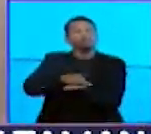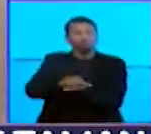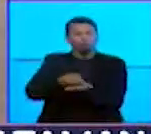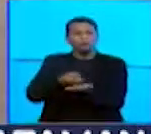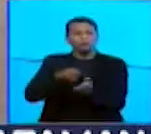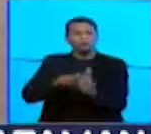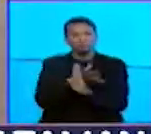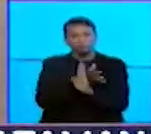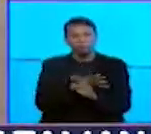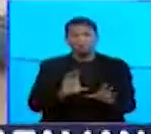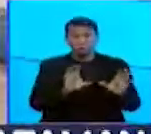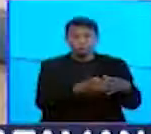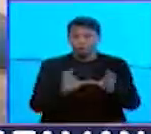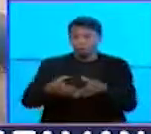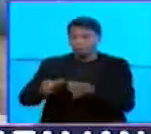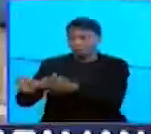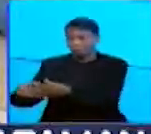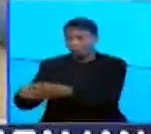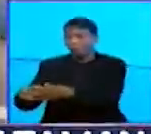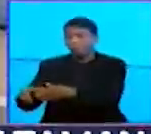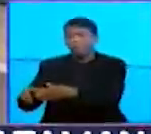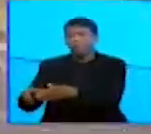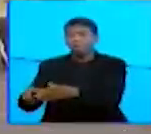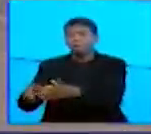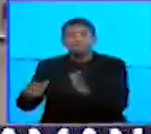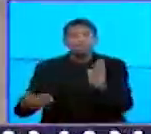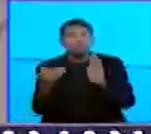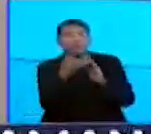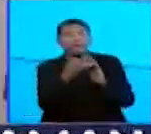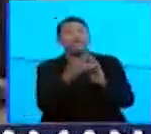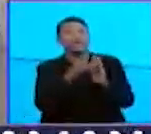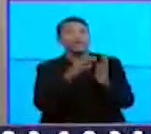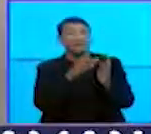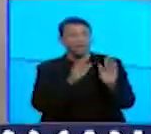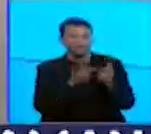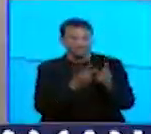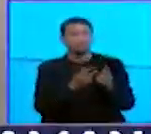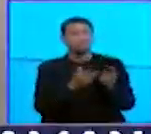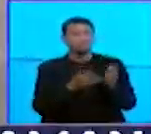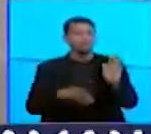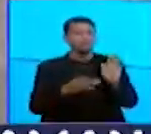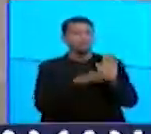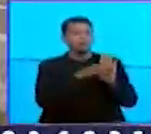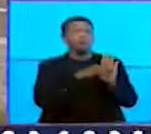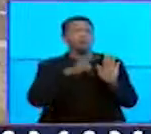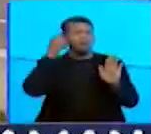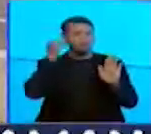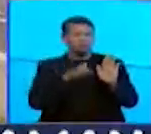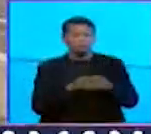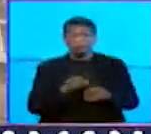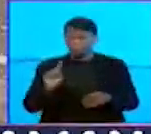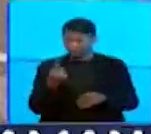kelompok sesuai sekolah dan mata pelajaran yang dijadwalkan. Para pelajar ini untuk pertama kalinya menggelar pelajaran tatap muka